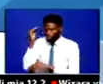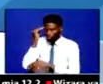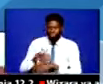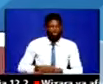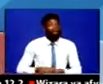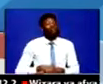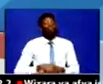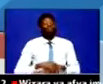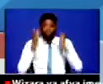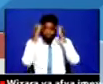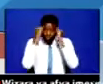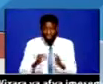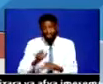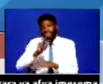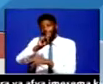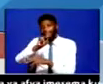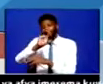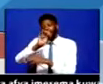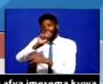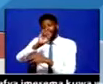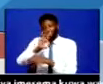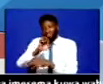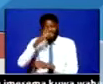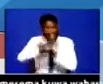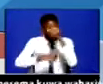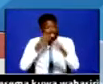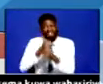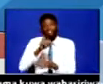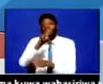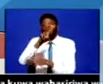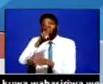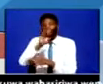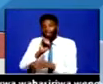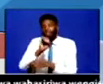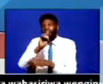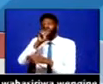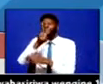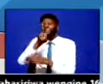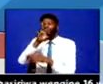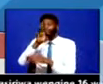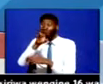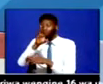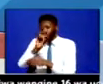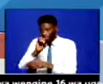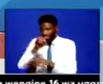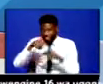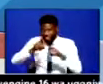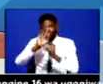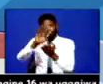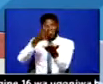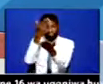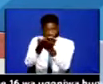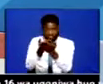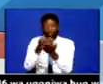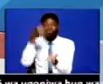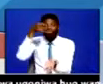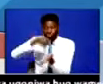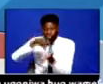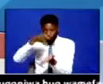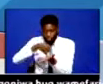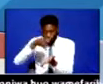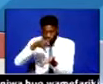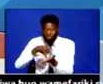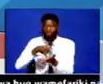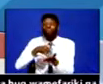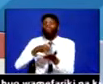kidato cha 4 KCSE wa mwaka 2020 ambao walipeleka maombi ya kusajiliwa kwenye vyuo vikuu vya humu nchini na vinginevyo vya